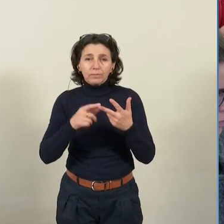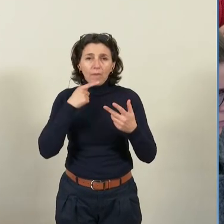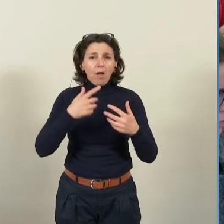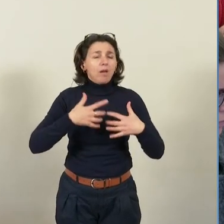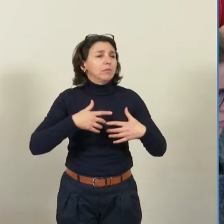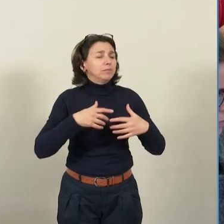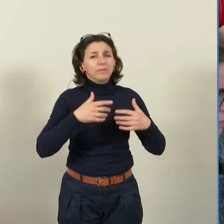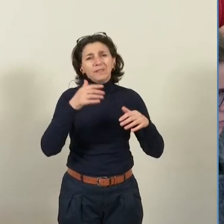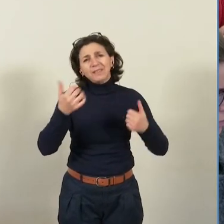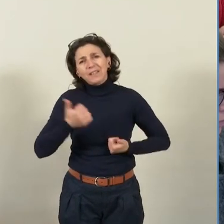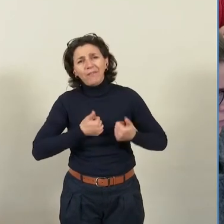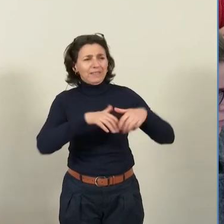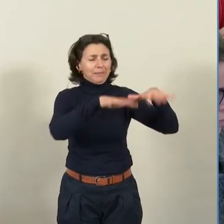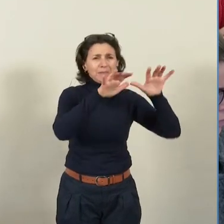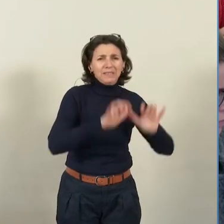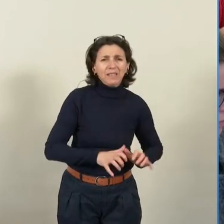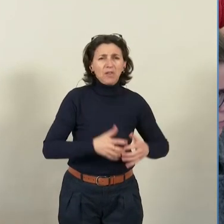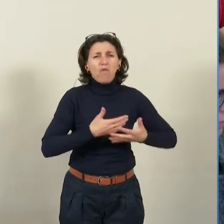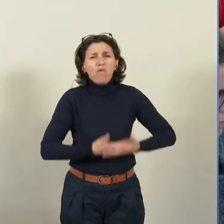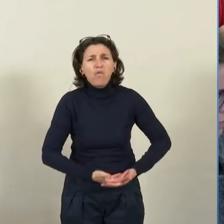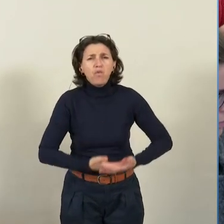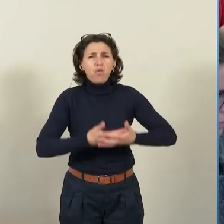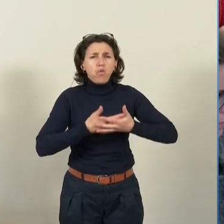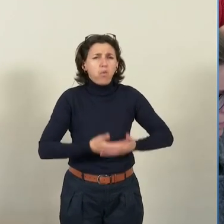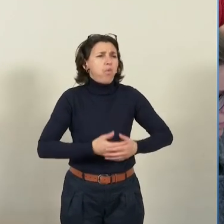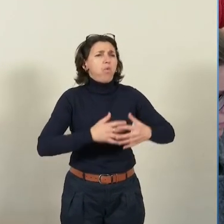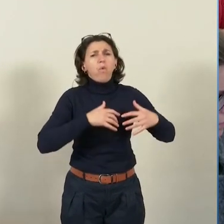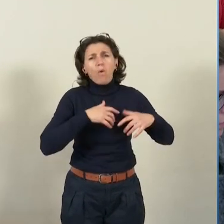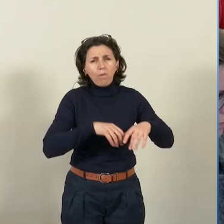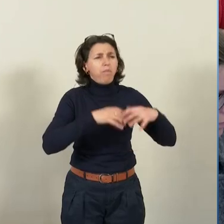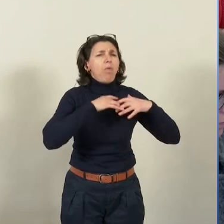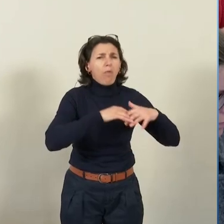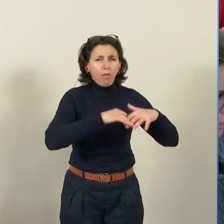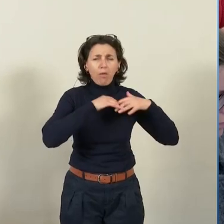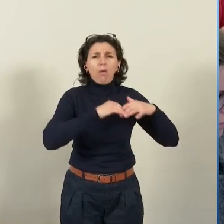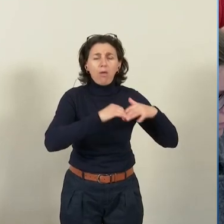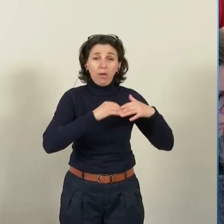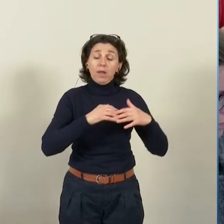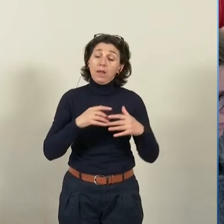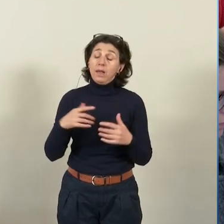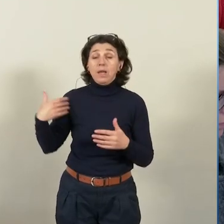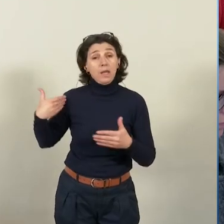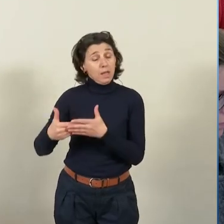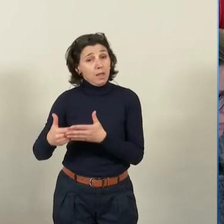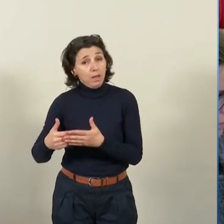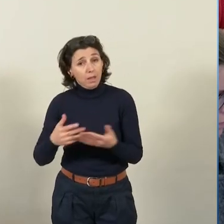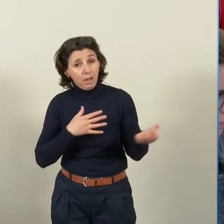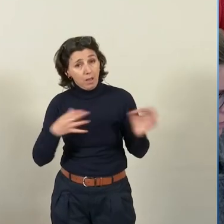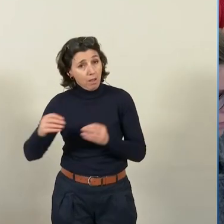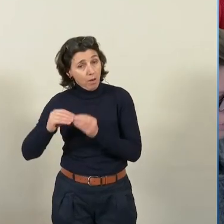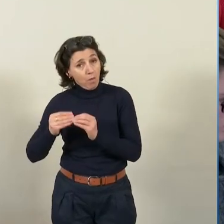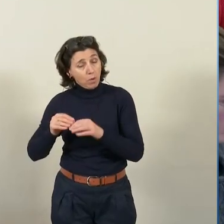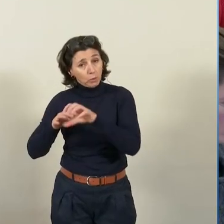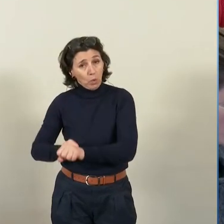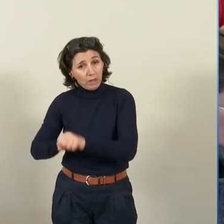gaz régulièrement on a des problématiques de ponctuel de squat qui à l'échelle nationale sont mis en avant un